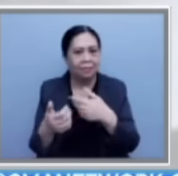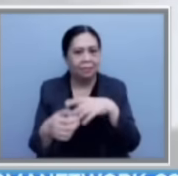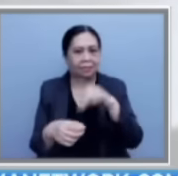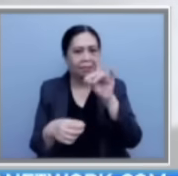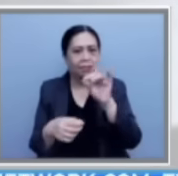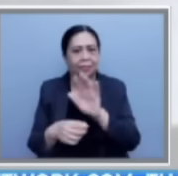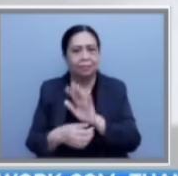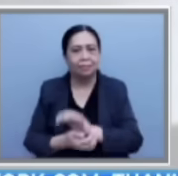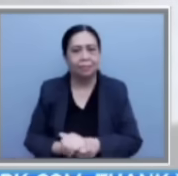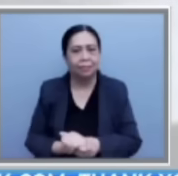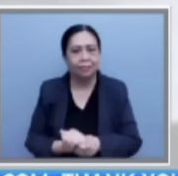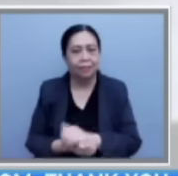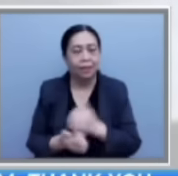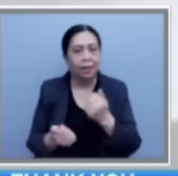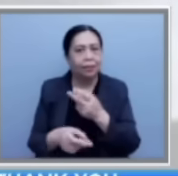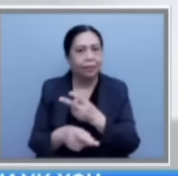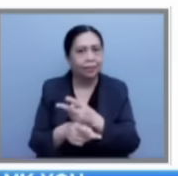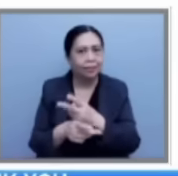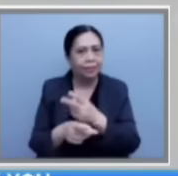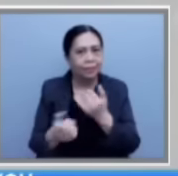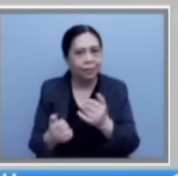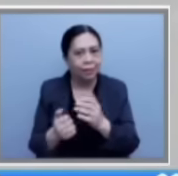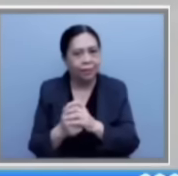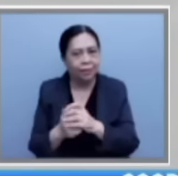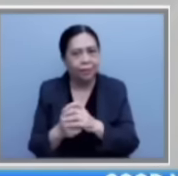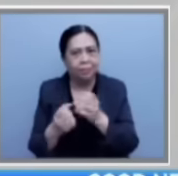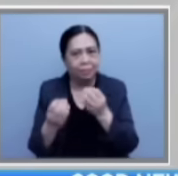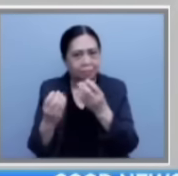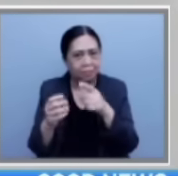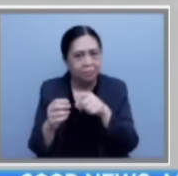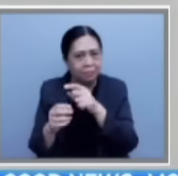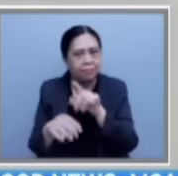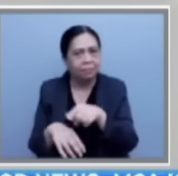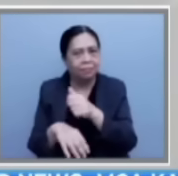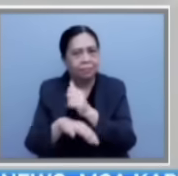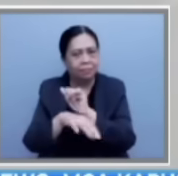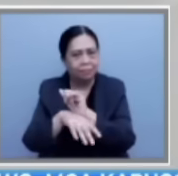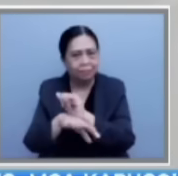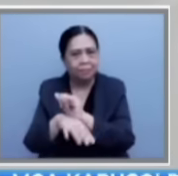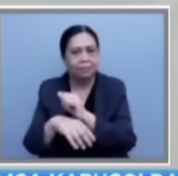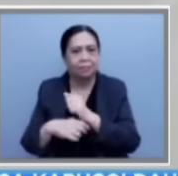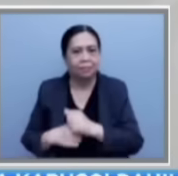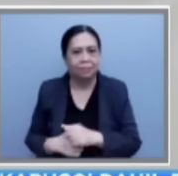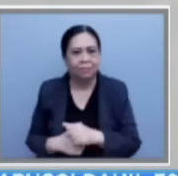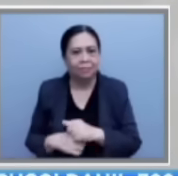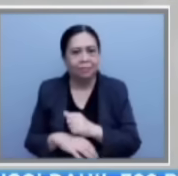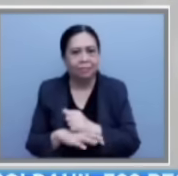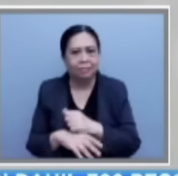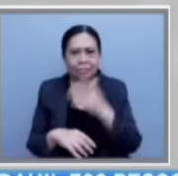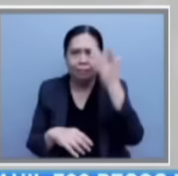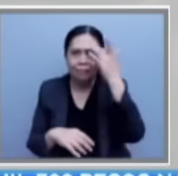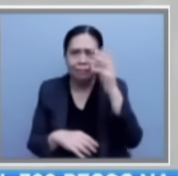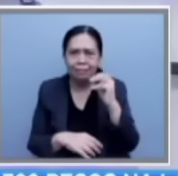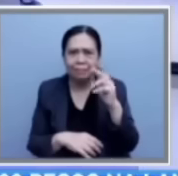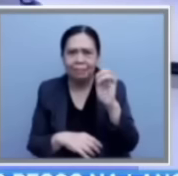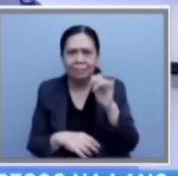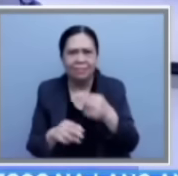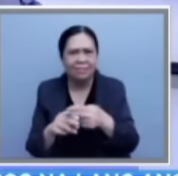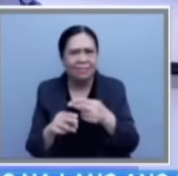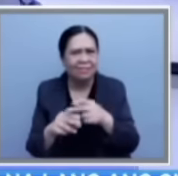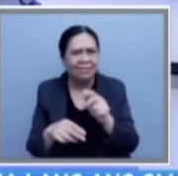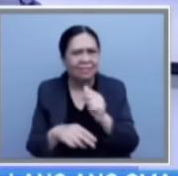nag-aalaga na raw si Mikey ng colony ng naturang uri ng Langgam Wow ang galing ni Mikey Anong tawag doun sa aunt na